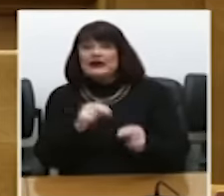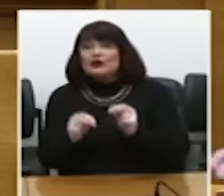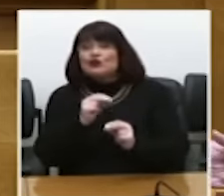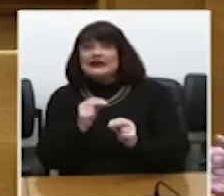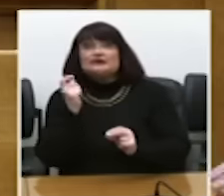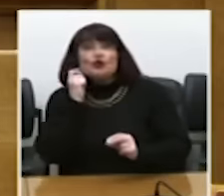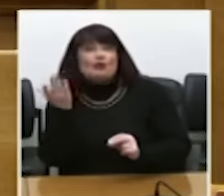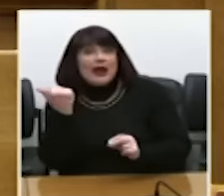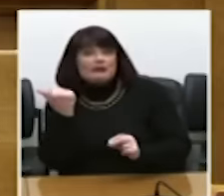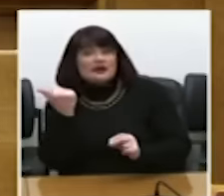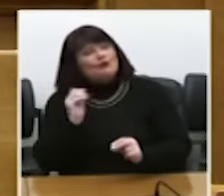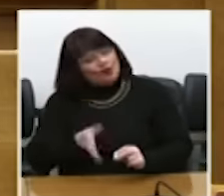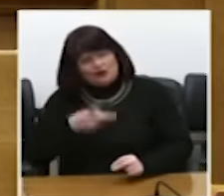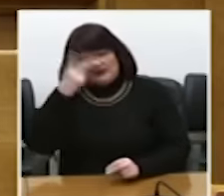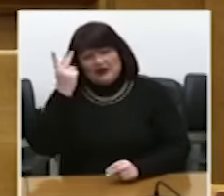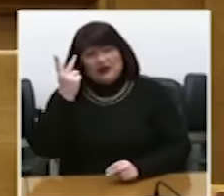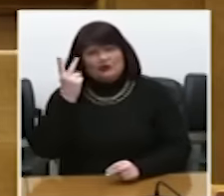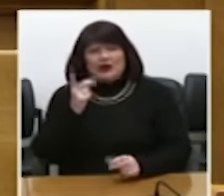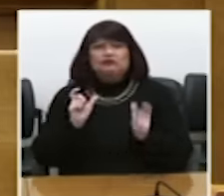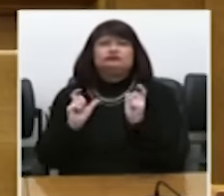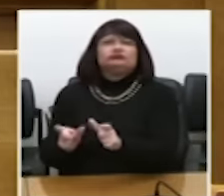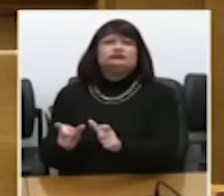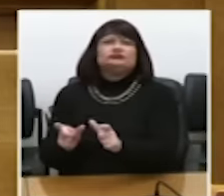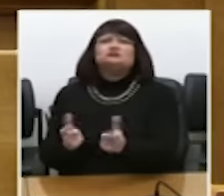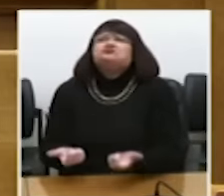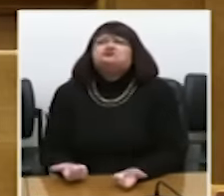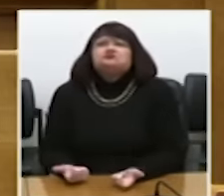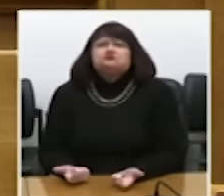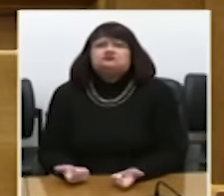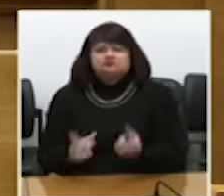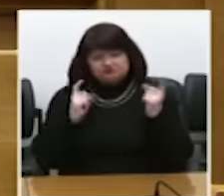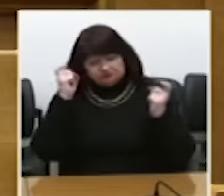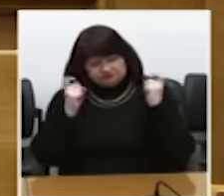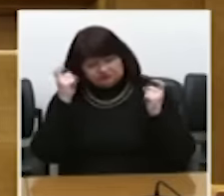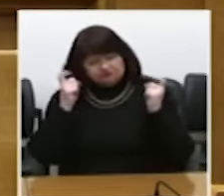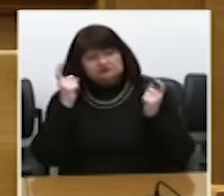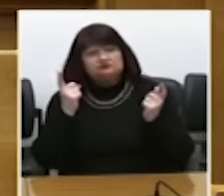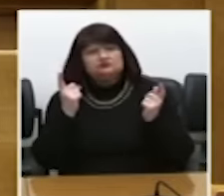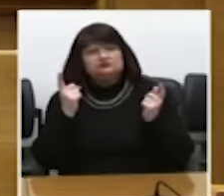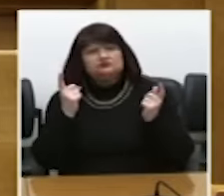Για ποιο λόγο να τους αποκλείουμε, αναρωτήθηκε με το γνωστό υφάκι το